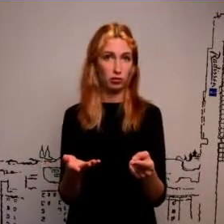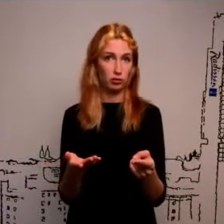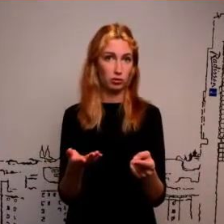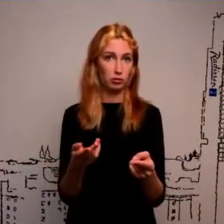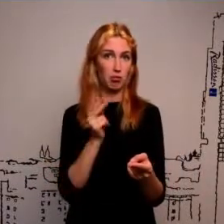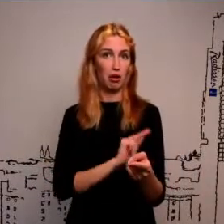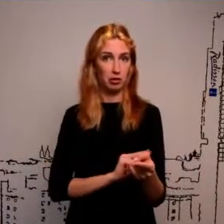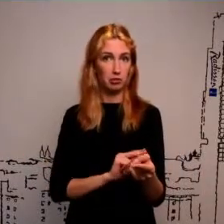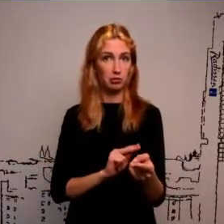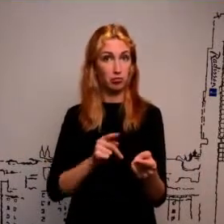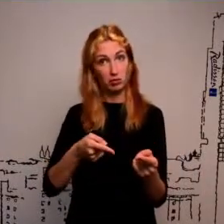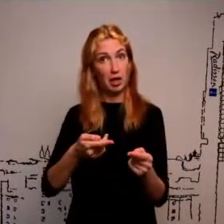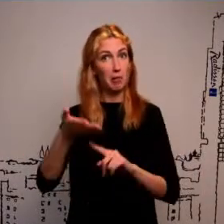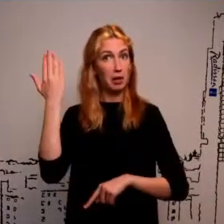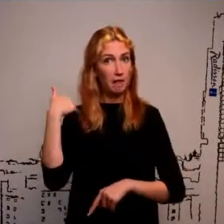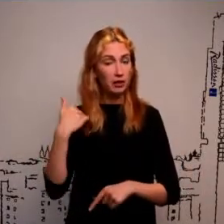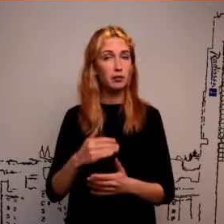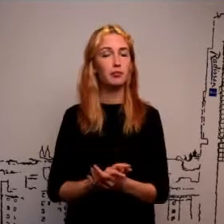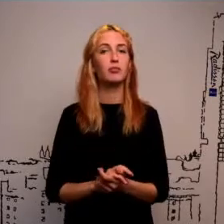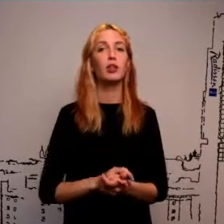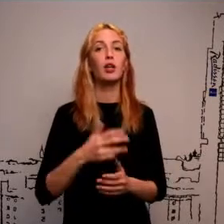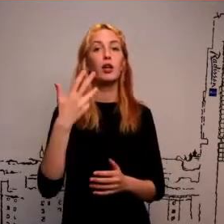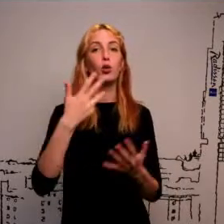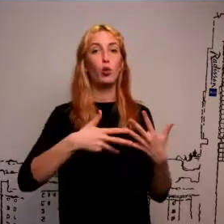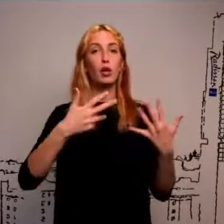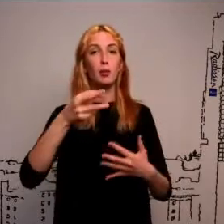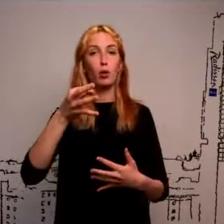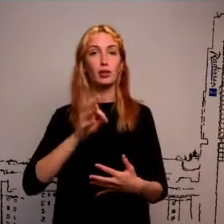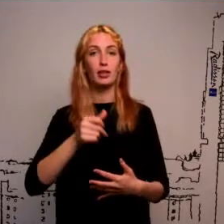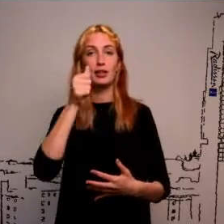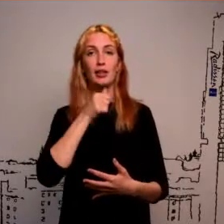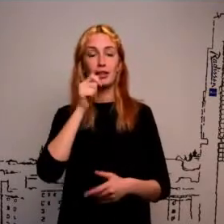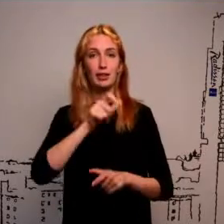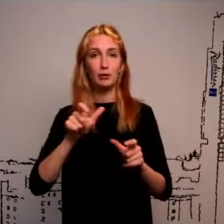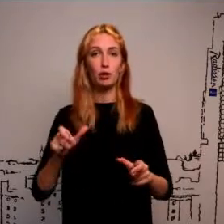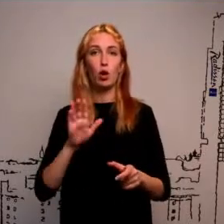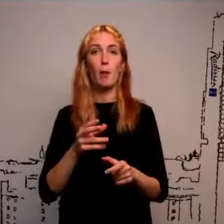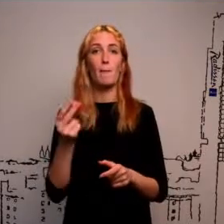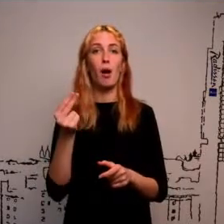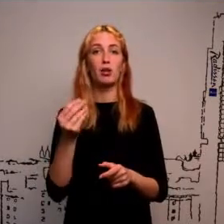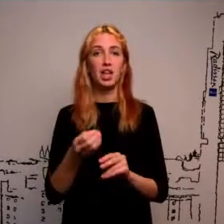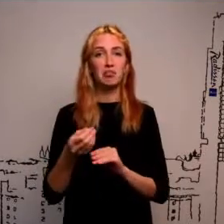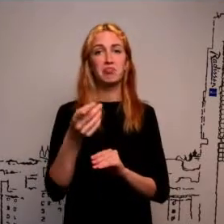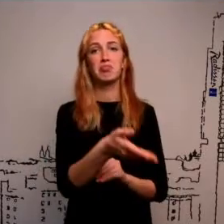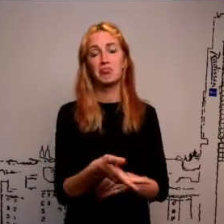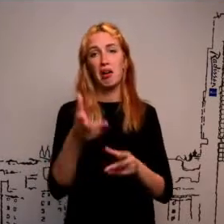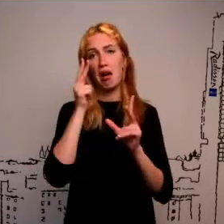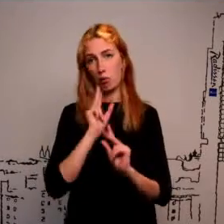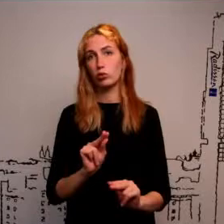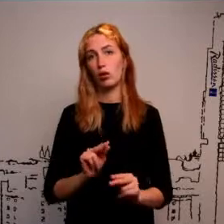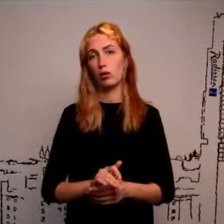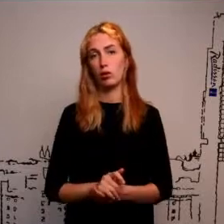Alustuseks kõigepealt ma tahaks rõhutada, et üle 90% Eesti inimestest tasuvad oma makse ausalt. Ehk siis